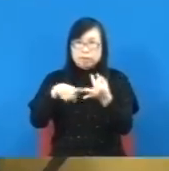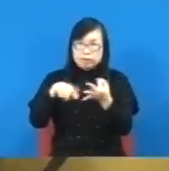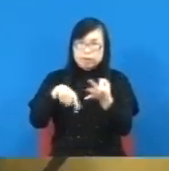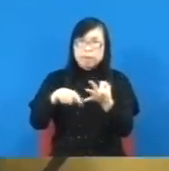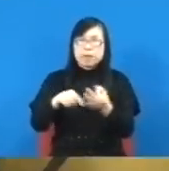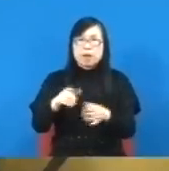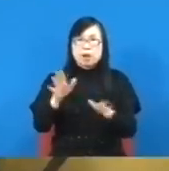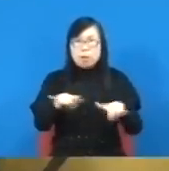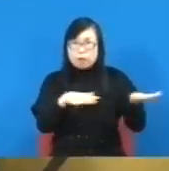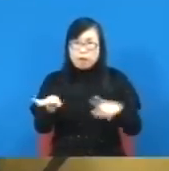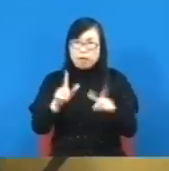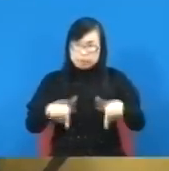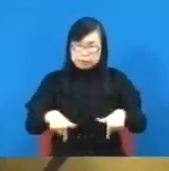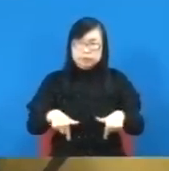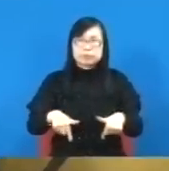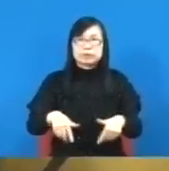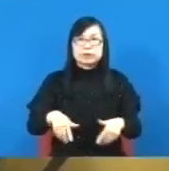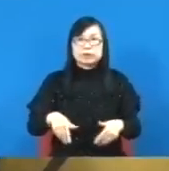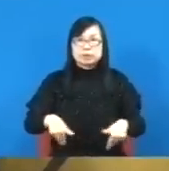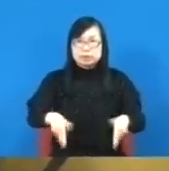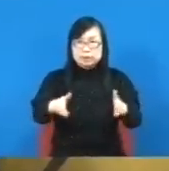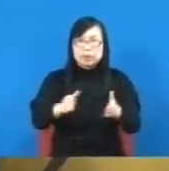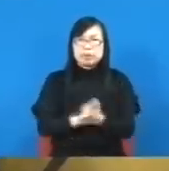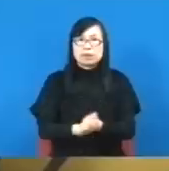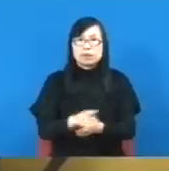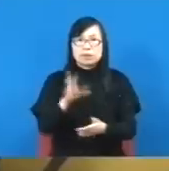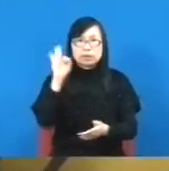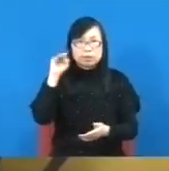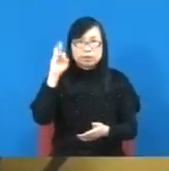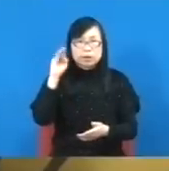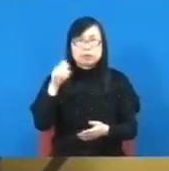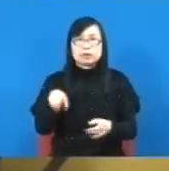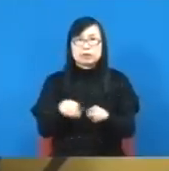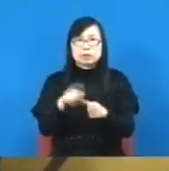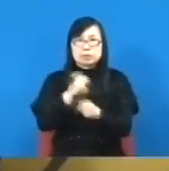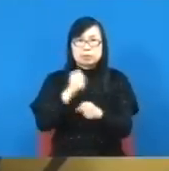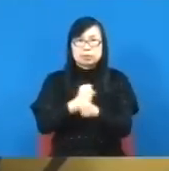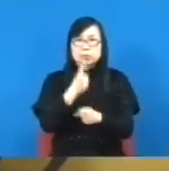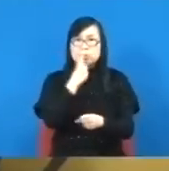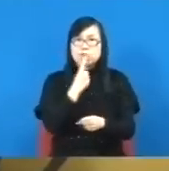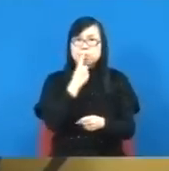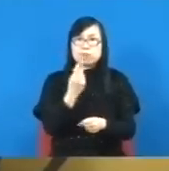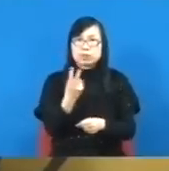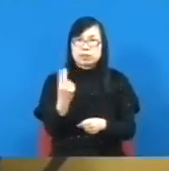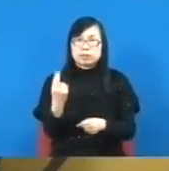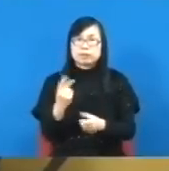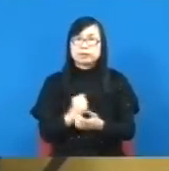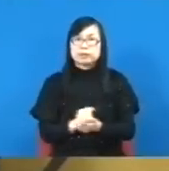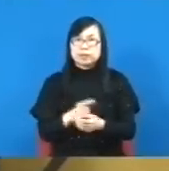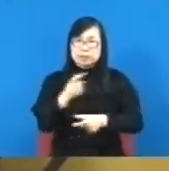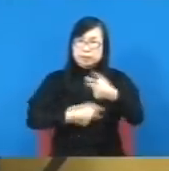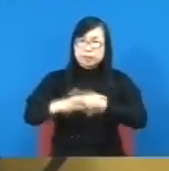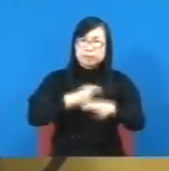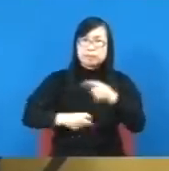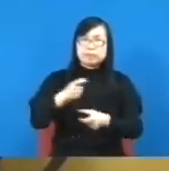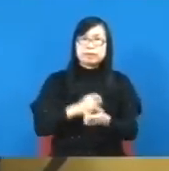咧，嗰啲又話咧，同呢個法國嘅某間廠咧就做一啲血清嘅生意 ，OK？ 係。好啦，